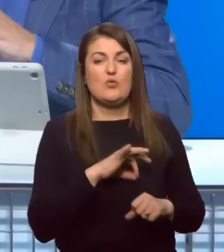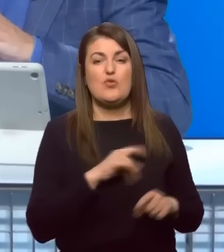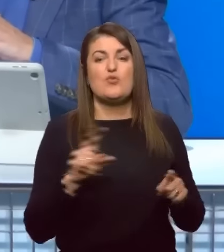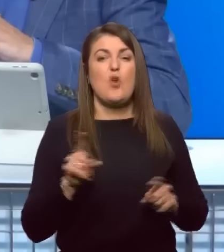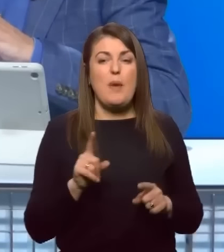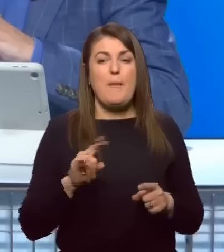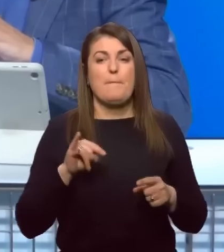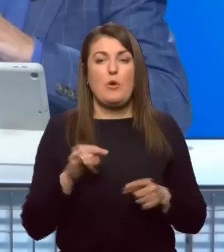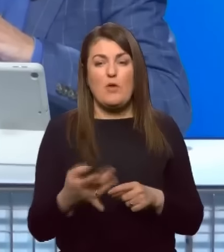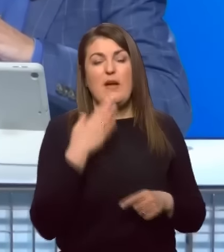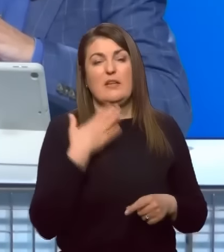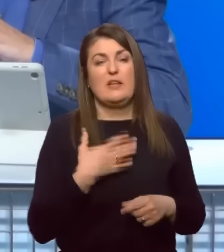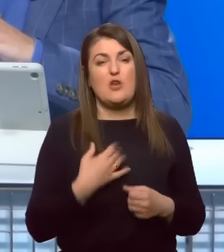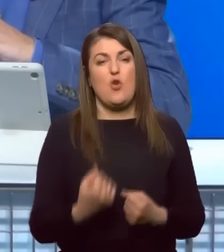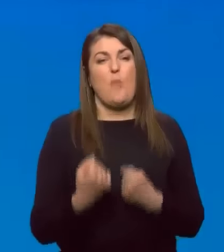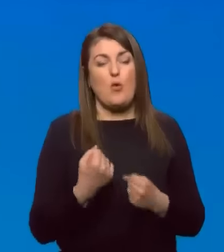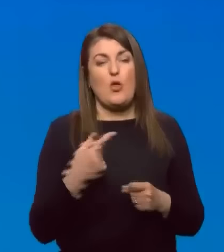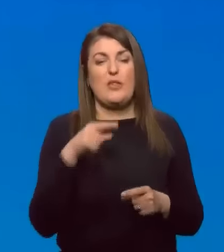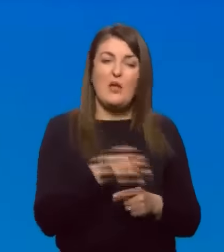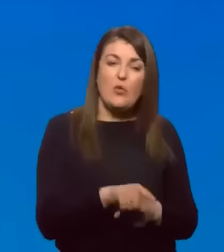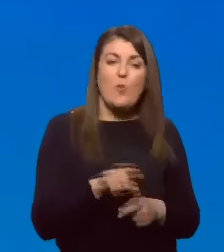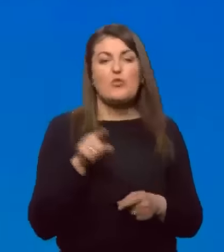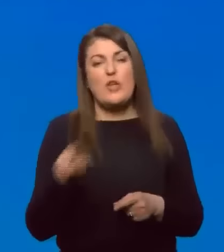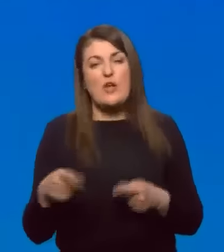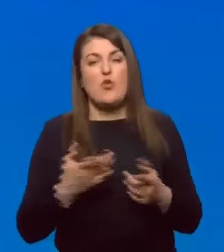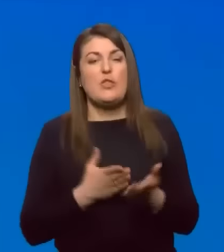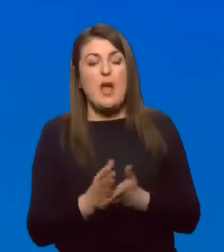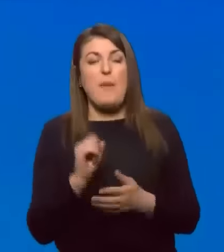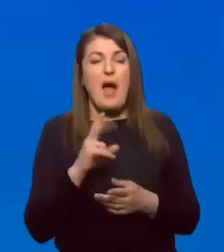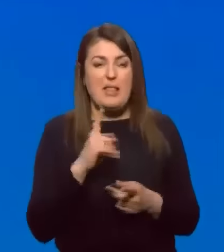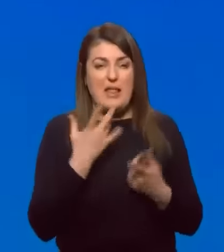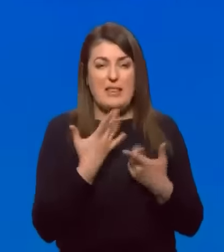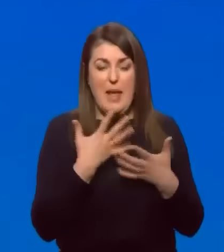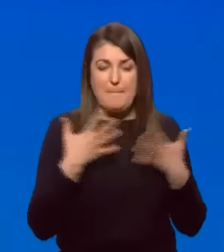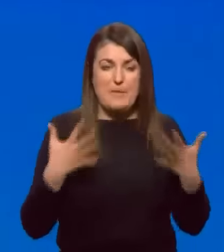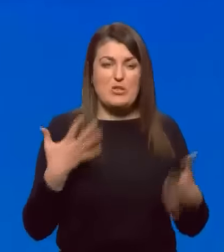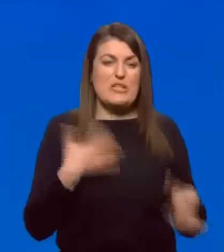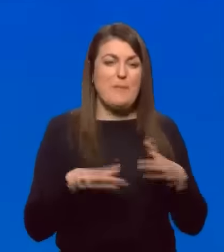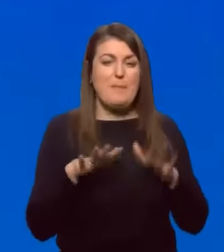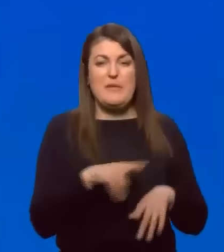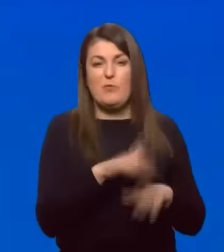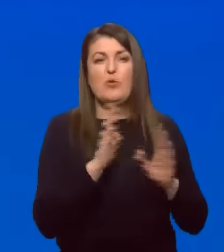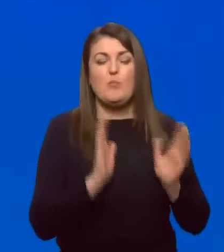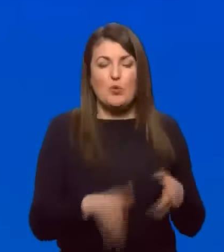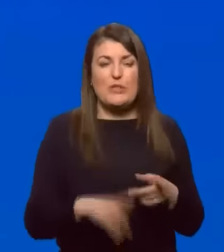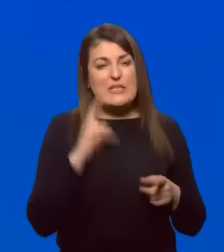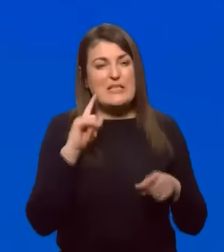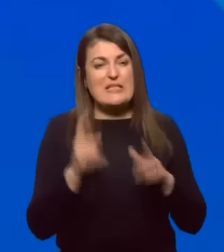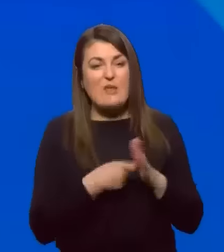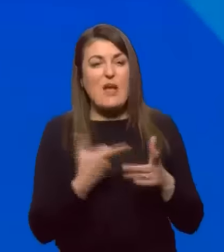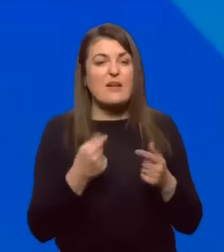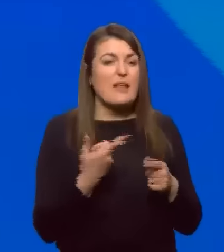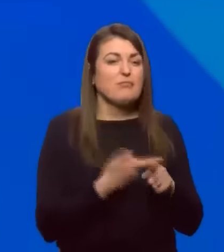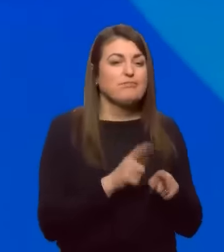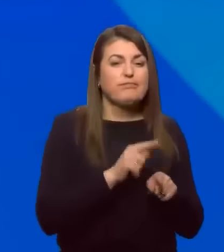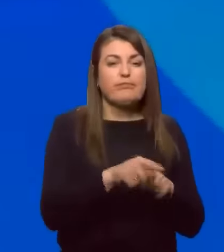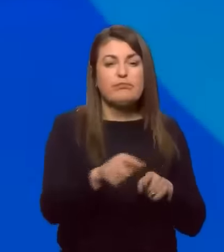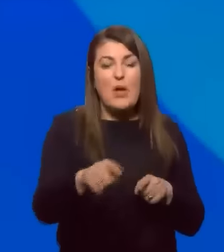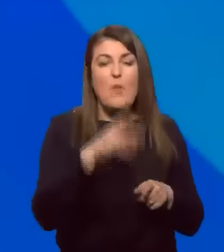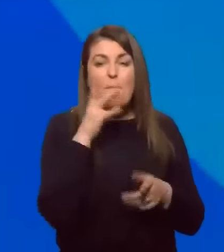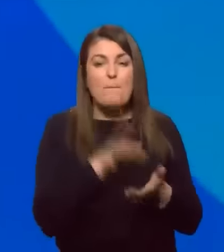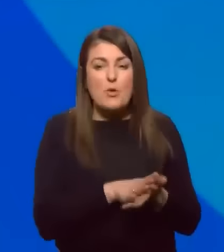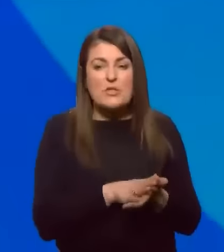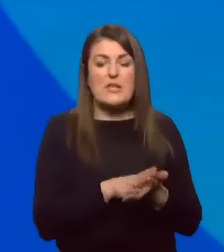скористуватися, щоб прорвати нашу оборону на тому чи іншому напрямку. Але найбільш слабкіші місця вони будуть з'ясовувати, яке саме з них.